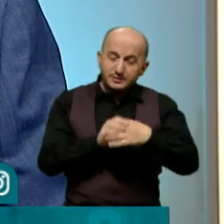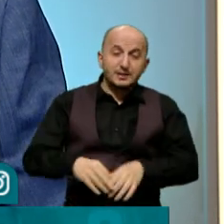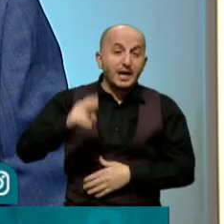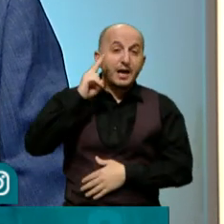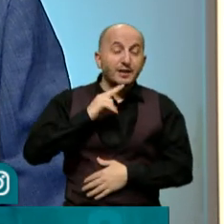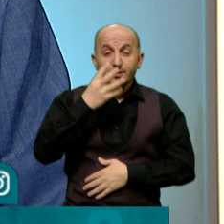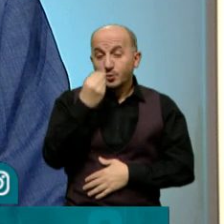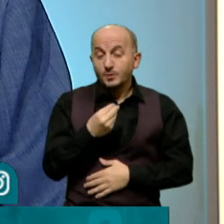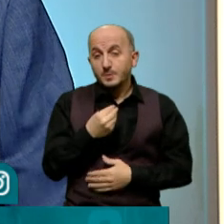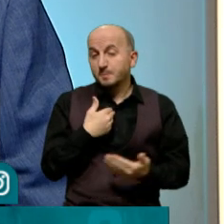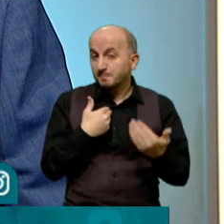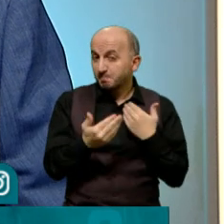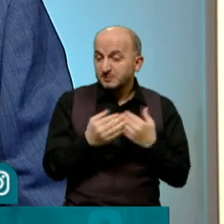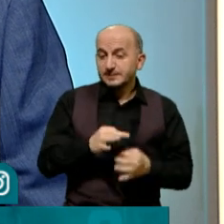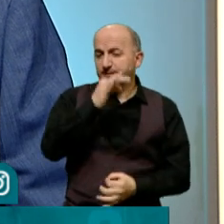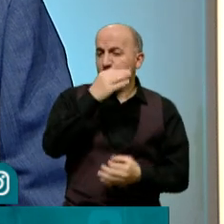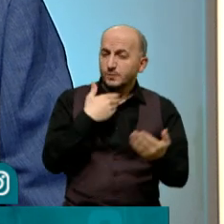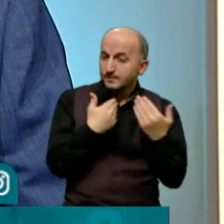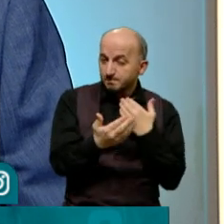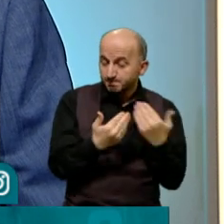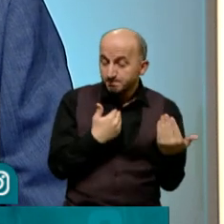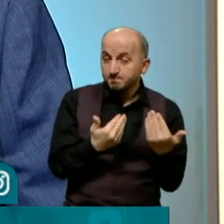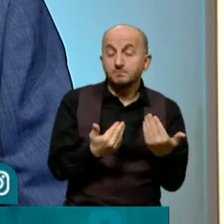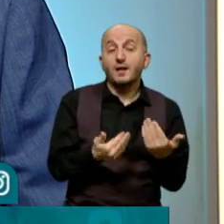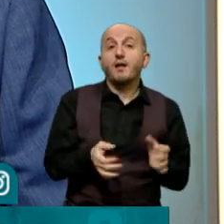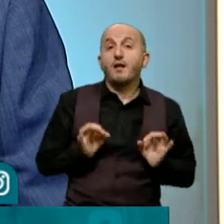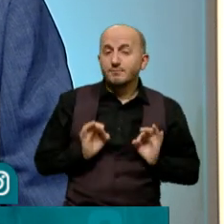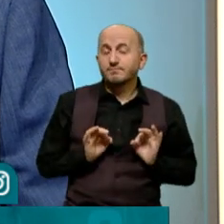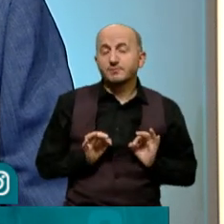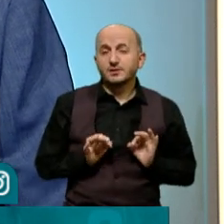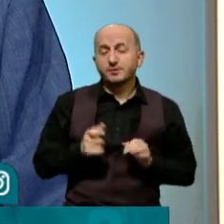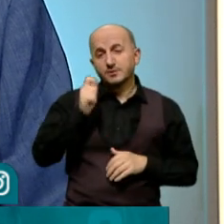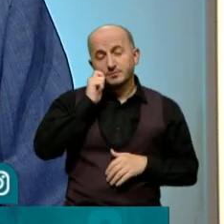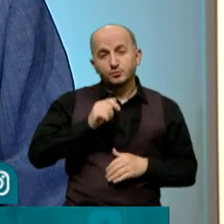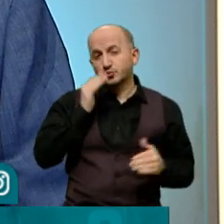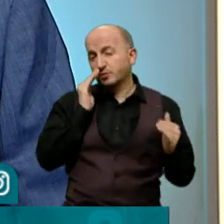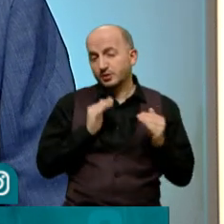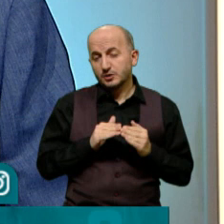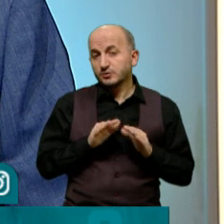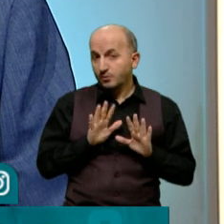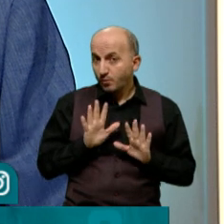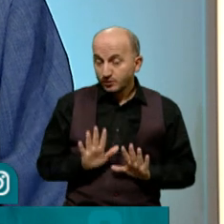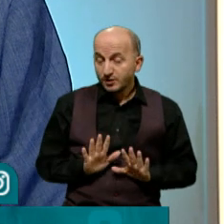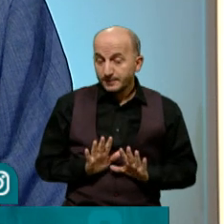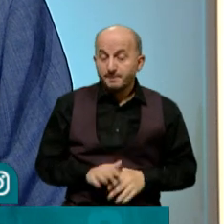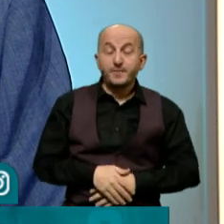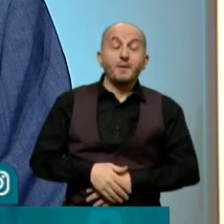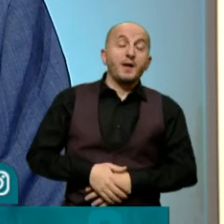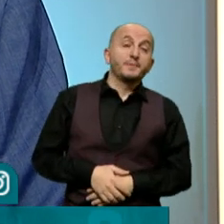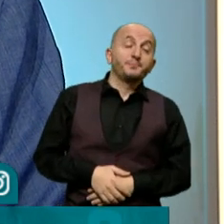ahlaki olarak ilişkiler, insani olarak ilişkiler elbette bir Müslümana yakışır tavırda olacak.